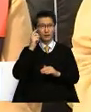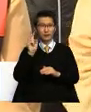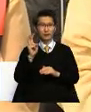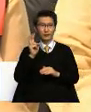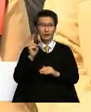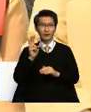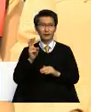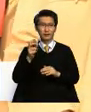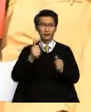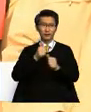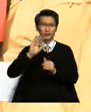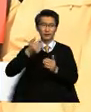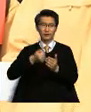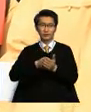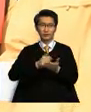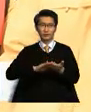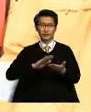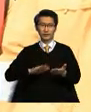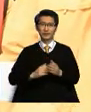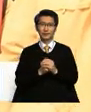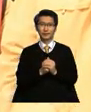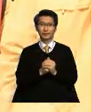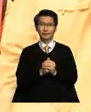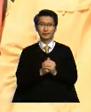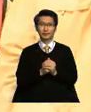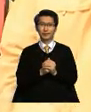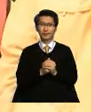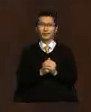싶어서 의원이 되기로 결심하였습니다.